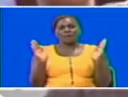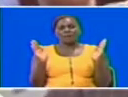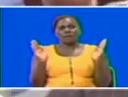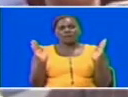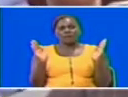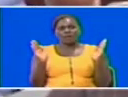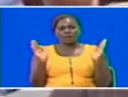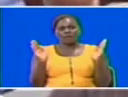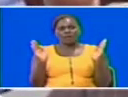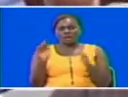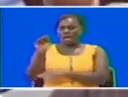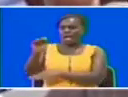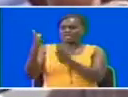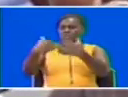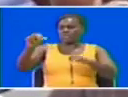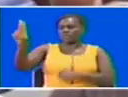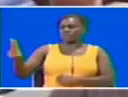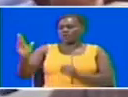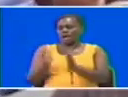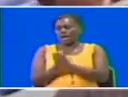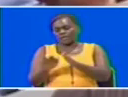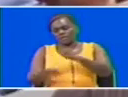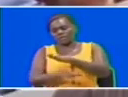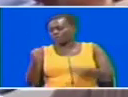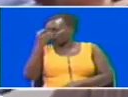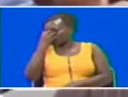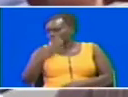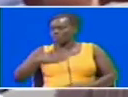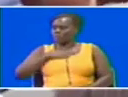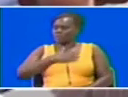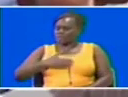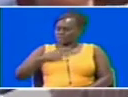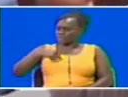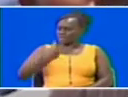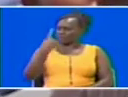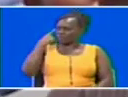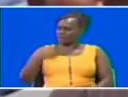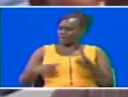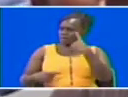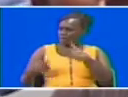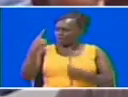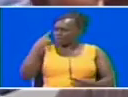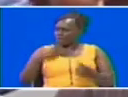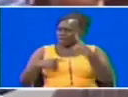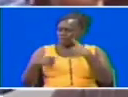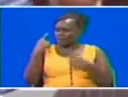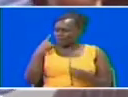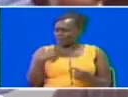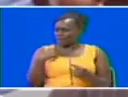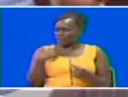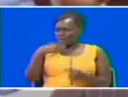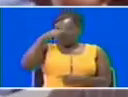Tunauza Rais wetu Uhuru Muigai Kenyatta na Deputy Ruto, tafadhali sisi tunalia. Watu hao siniishi wanalia. Na kwa